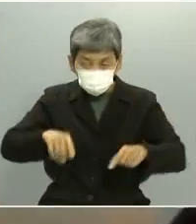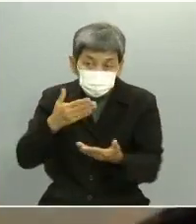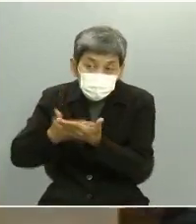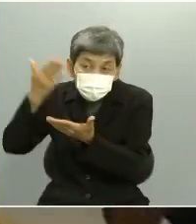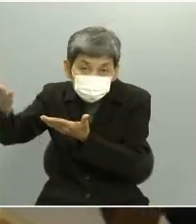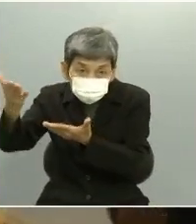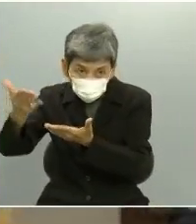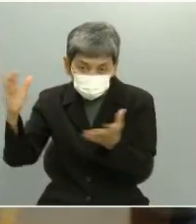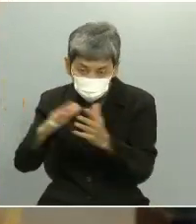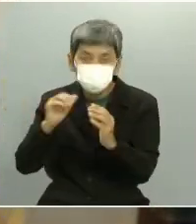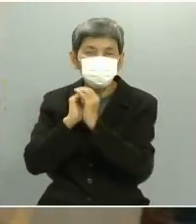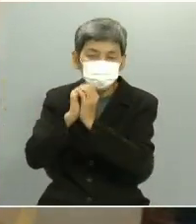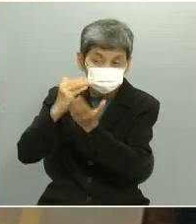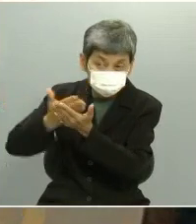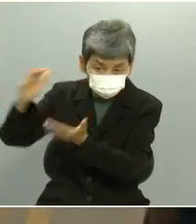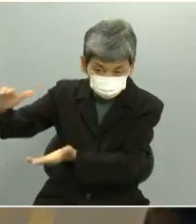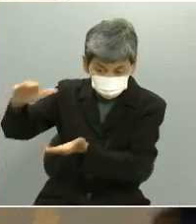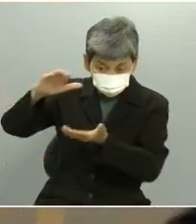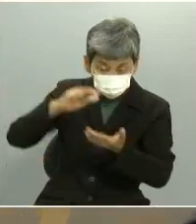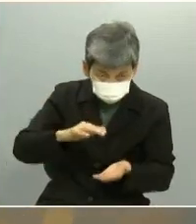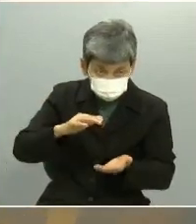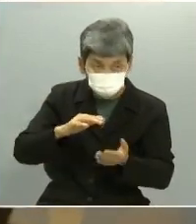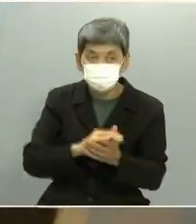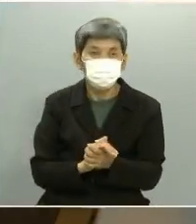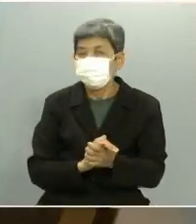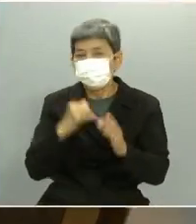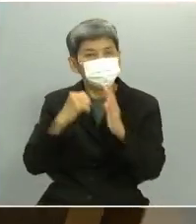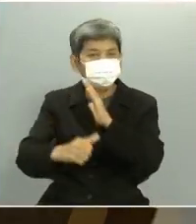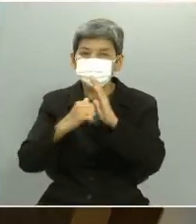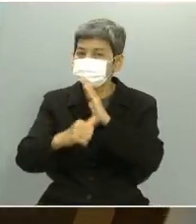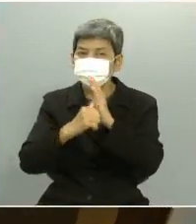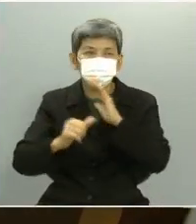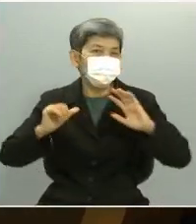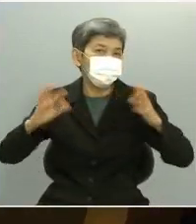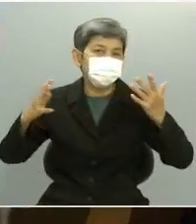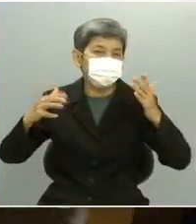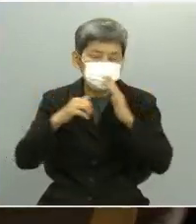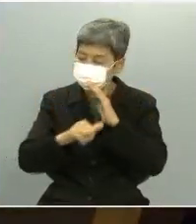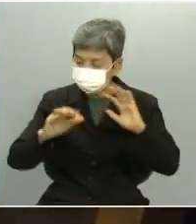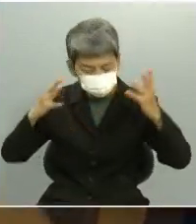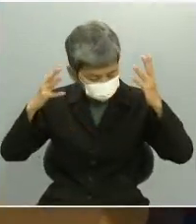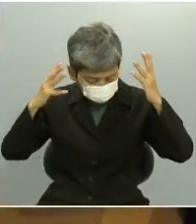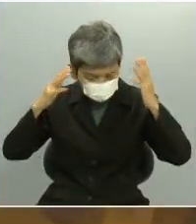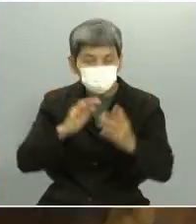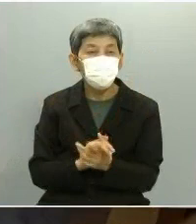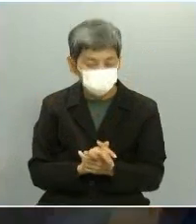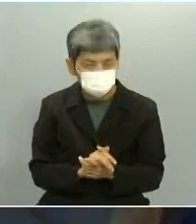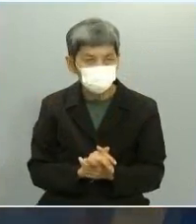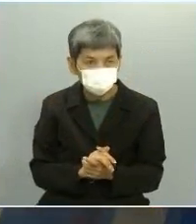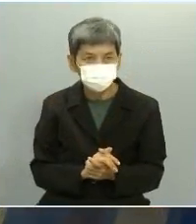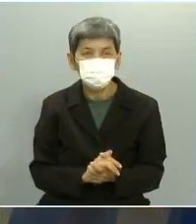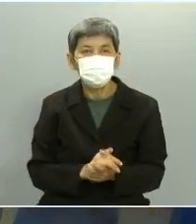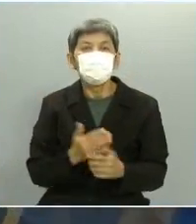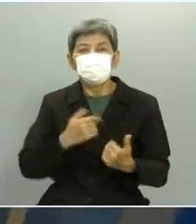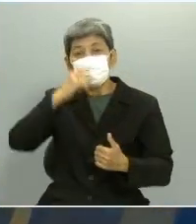กทอยจำนวนมากจากประเทศจีนซึ่งไม่ได้ผ่านการนำเข้าผ่านศูนย์กากรก็แน่นอนบ้านเ